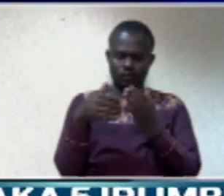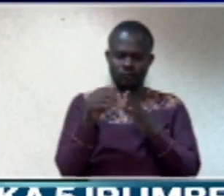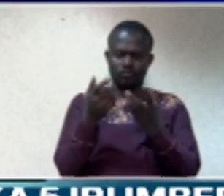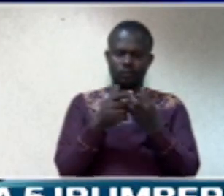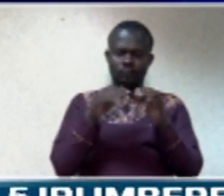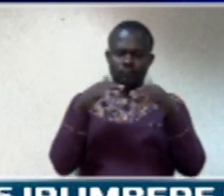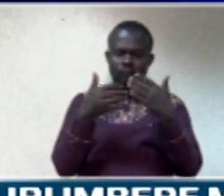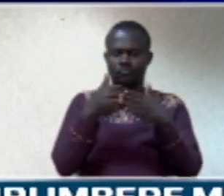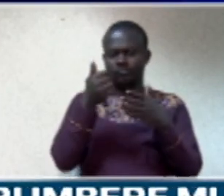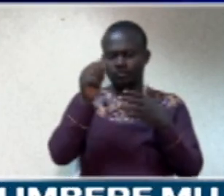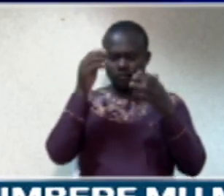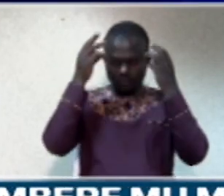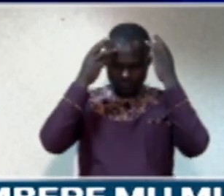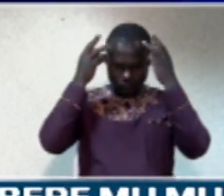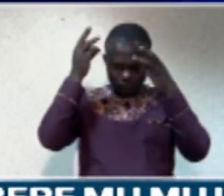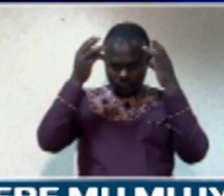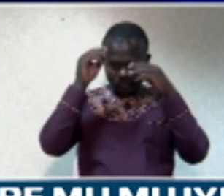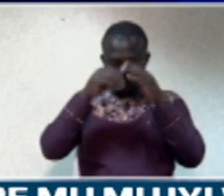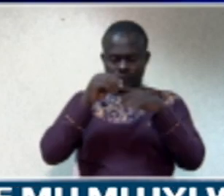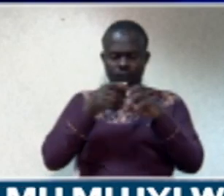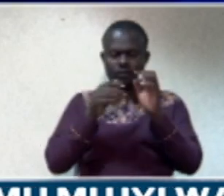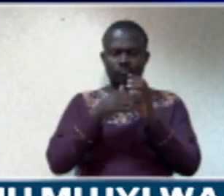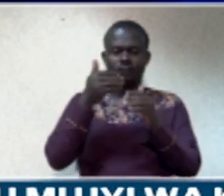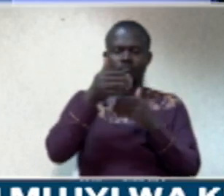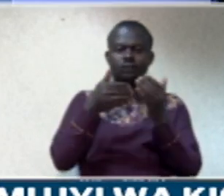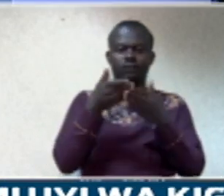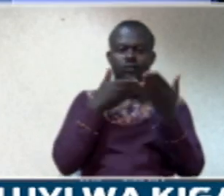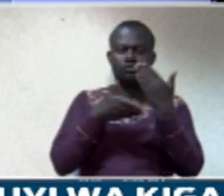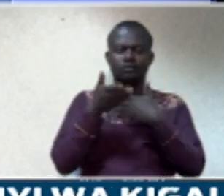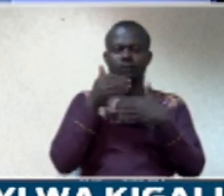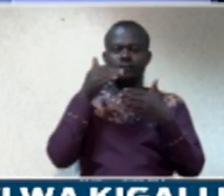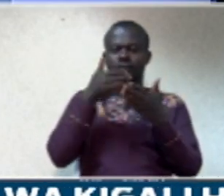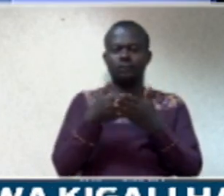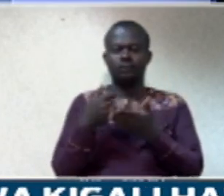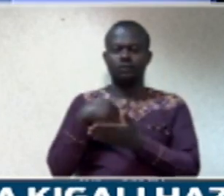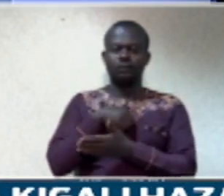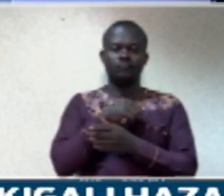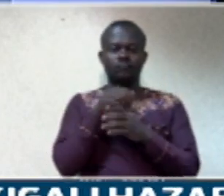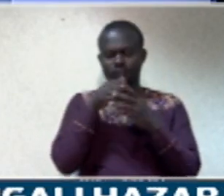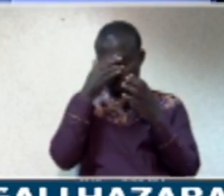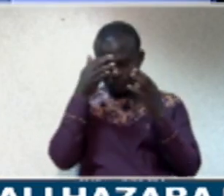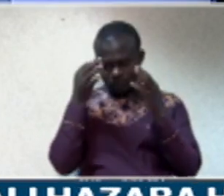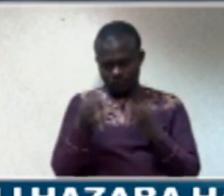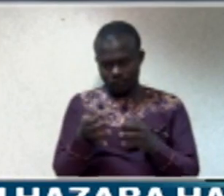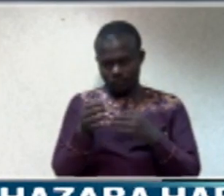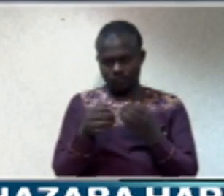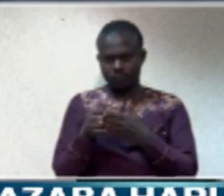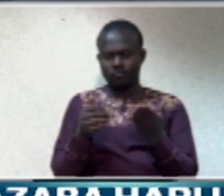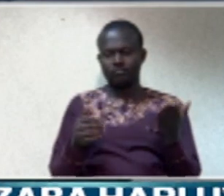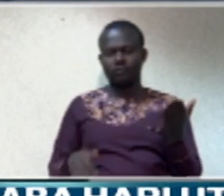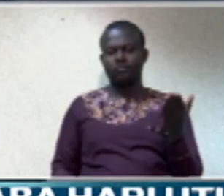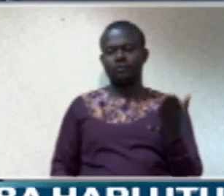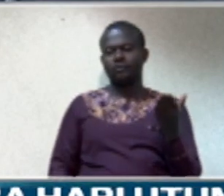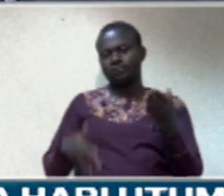izabarwa gute nizo mpungenge bari bagaragaje gusa nyine uko bagenda baganira bageraho bakagera ku mwanzuro runaka